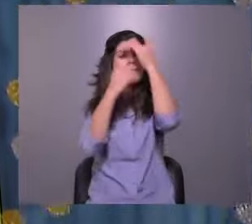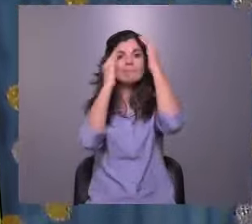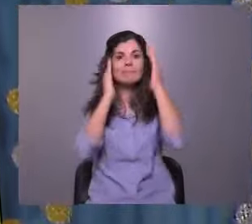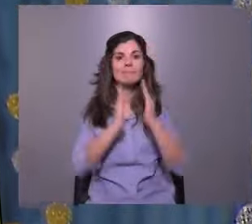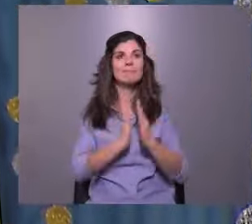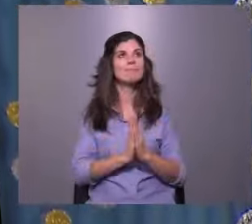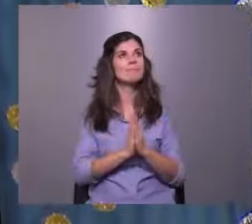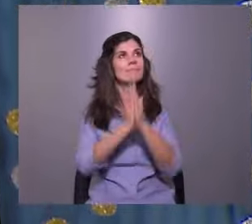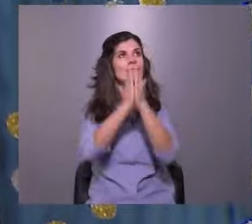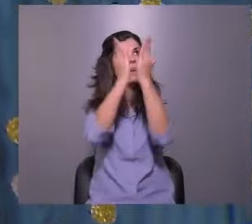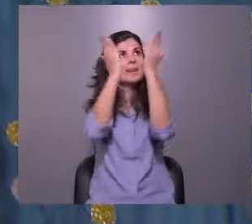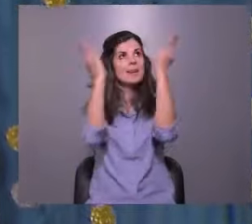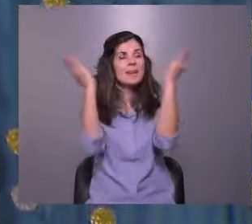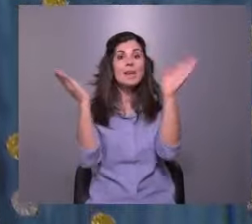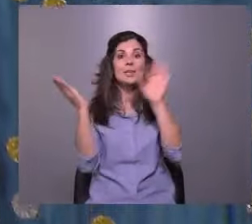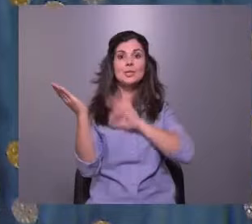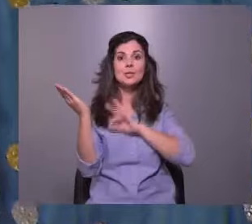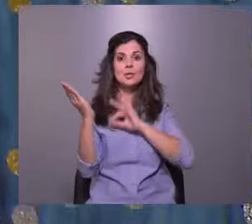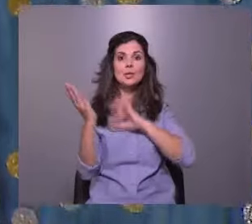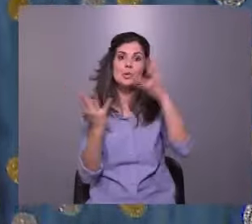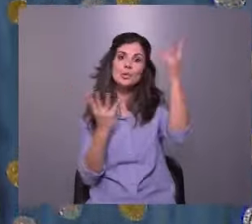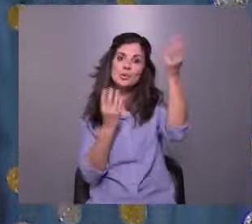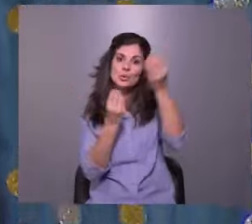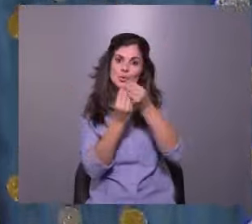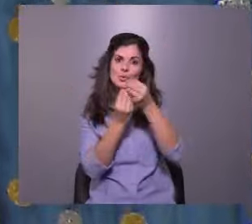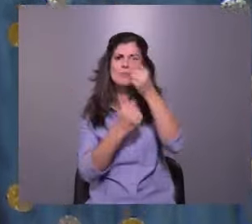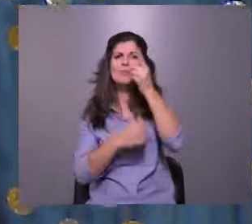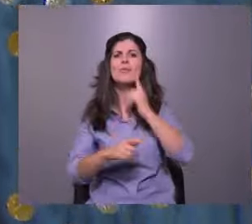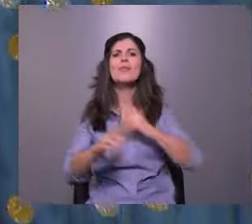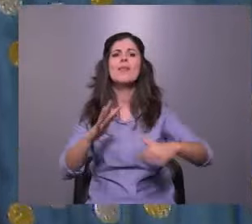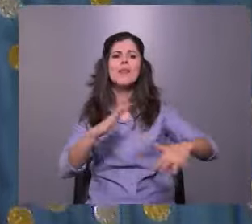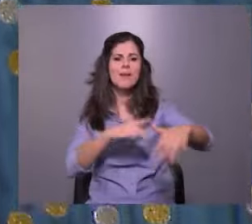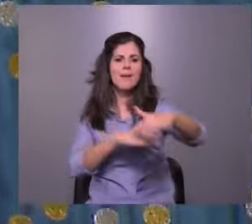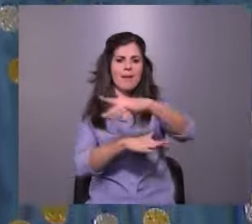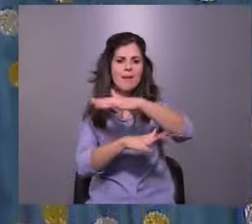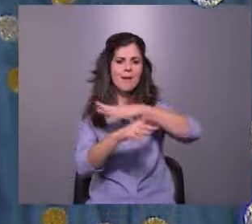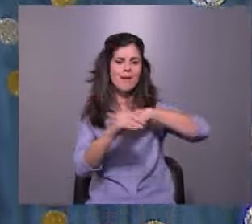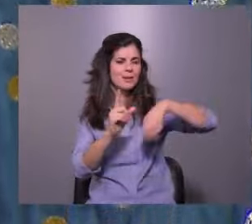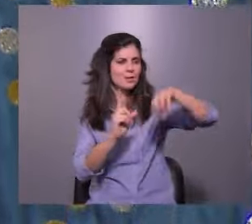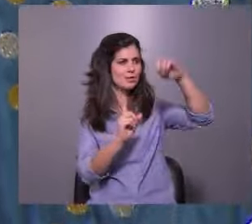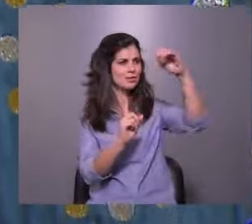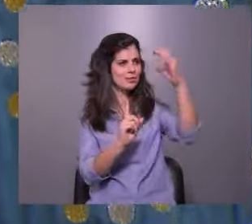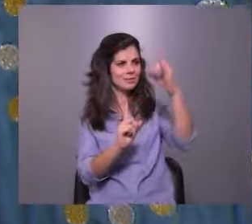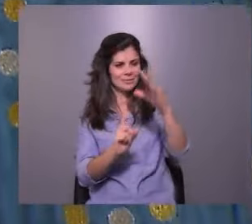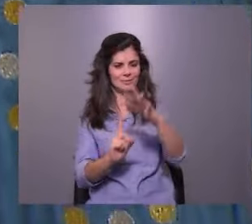gebenedeit ist die Frucht deines Leibes, Jesus.